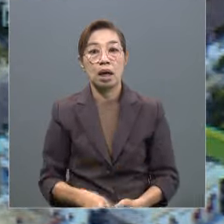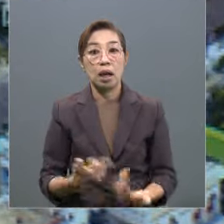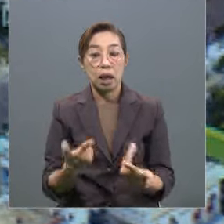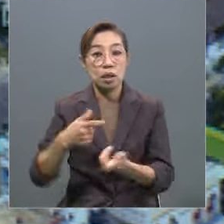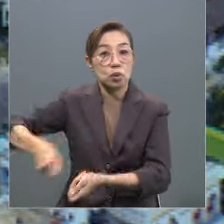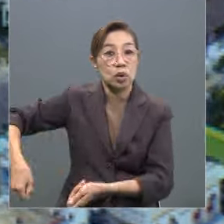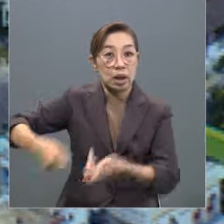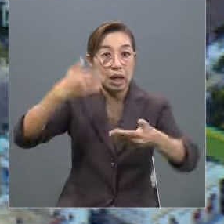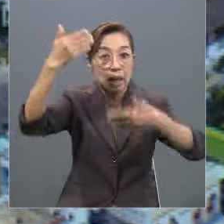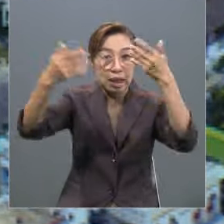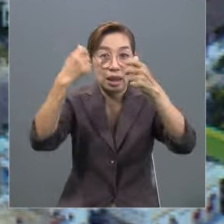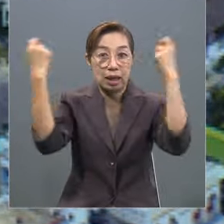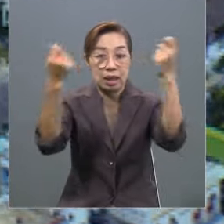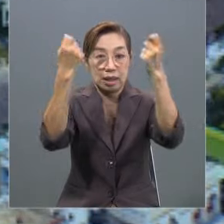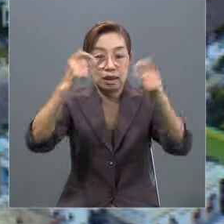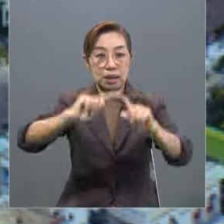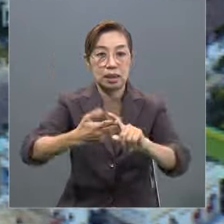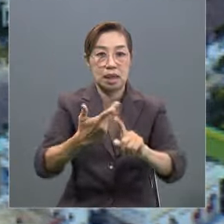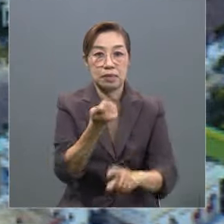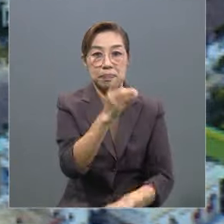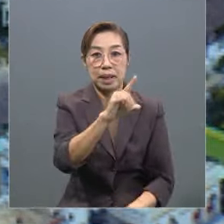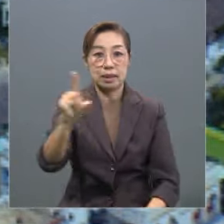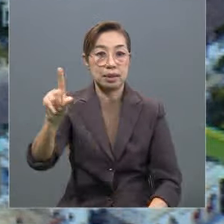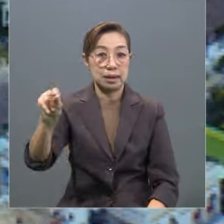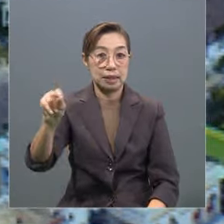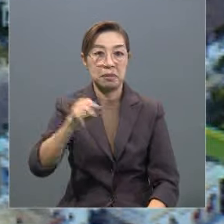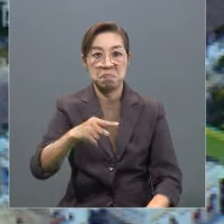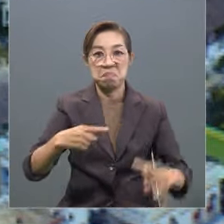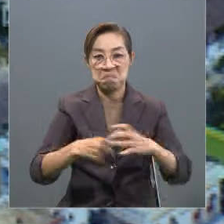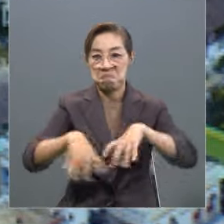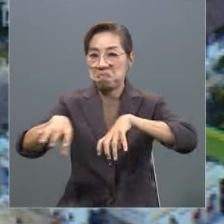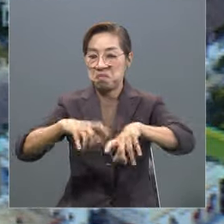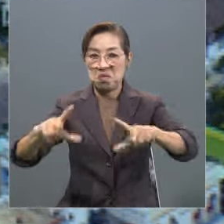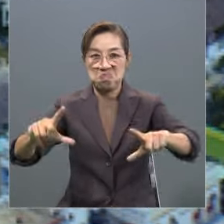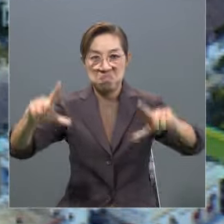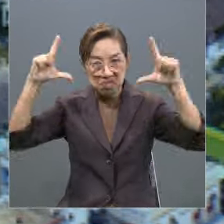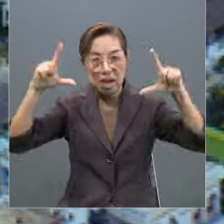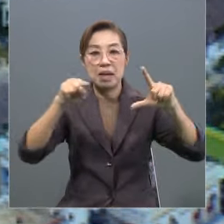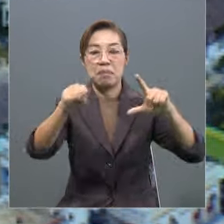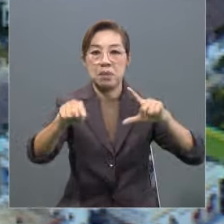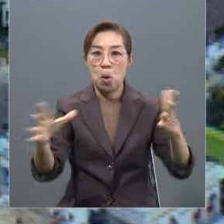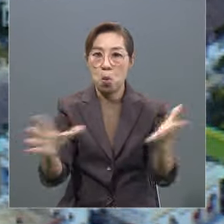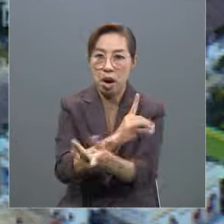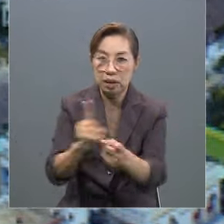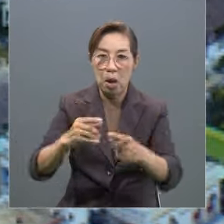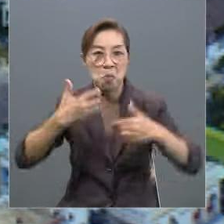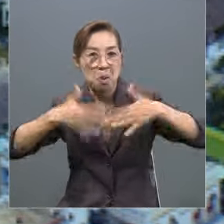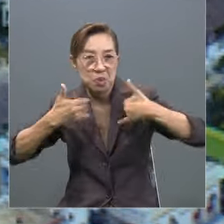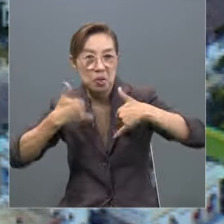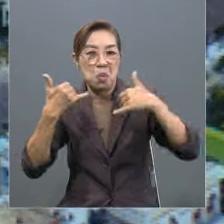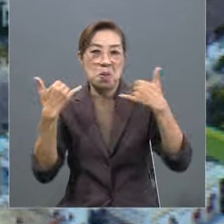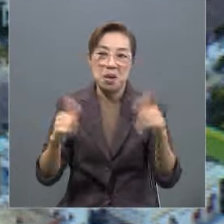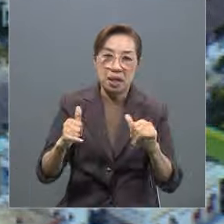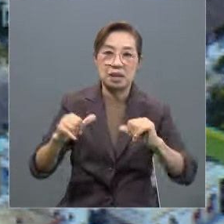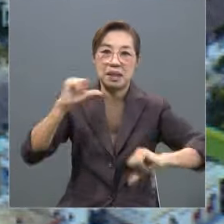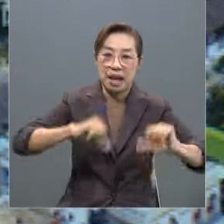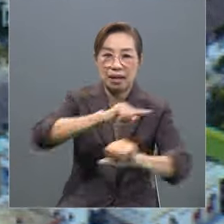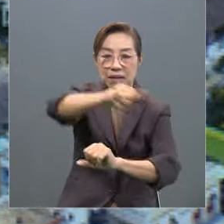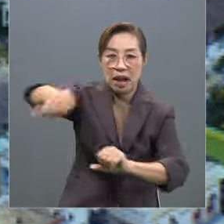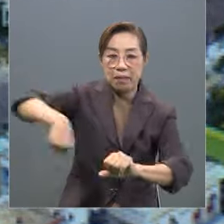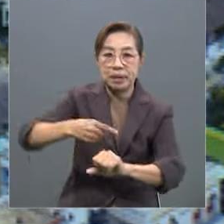Festival 18-20 เมษายนนี้เขาบอกว่าจัดอย่างยิ่งใหญ่อัดแน่นไปด้วยวัฒนธรรมและความบันเทิงครับเพื่อดันซอฟต์พา